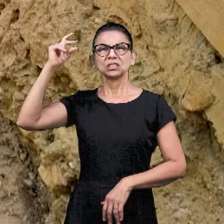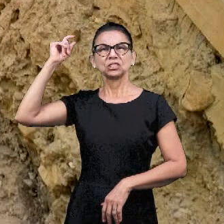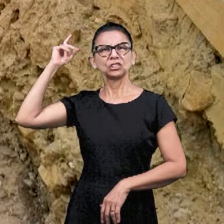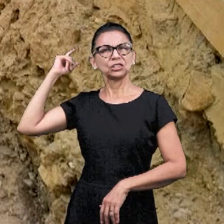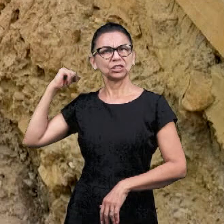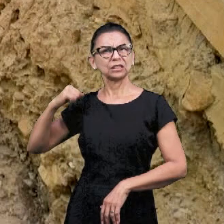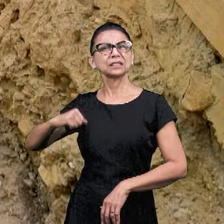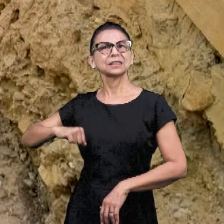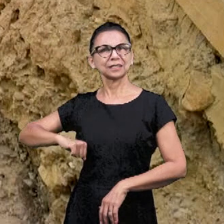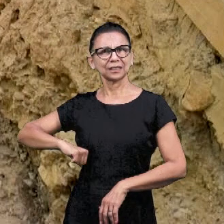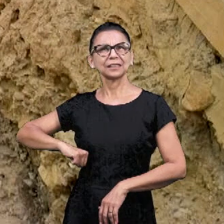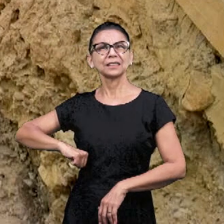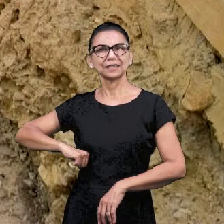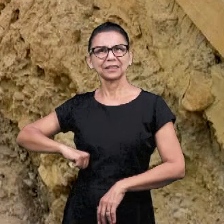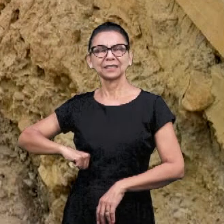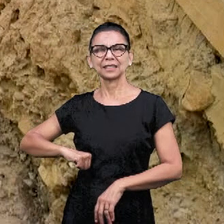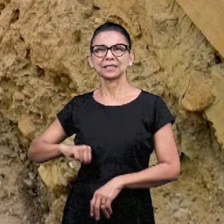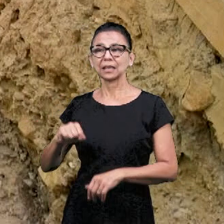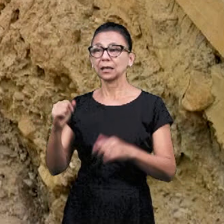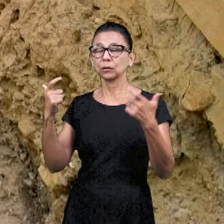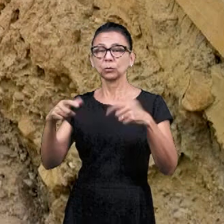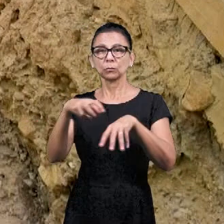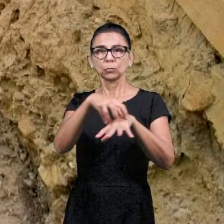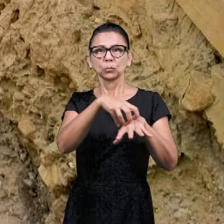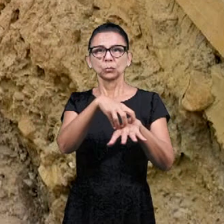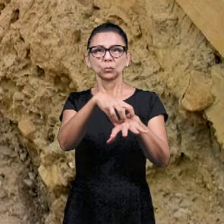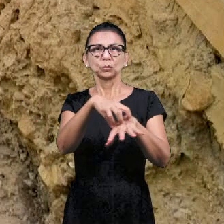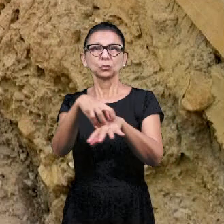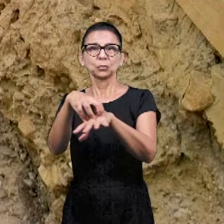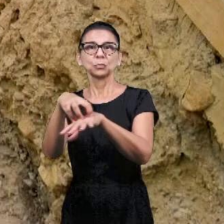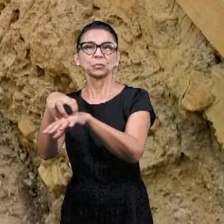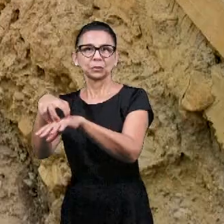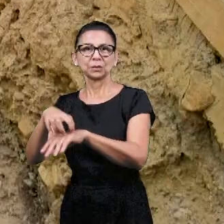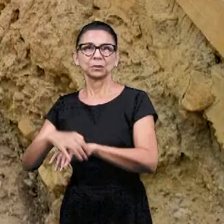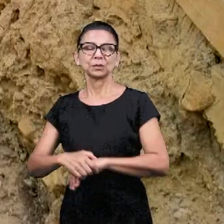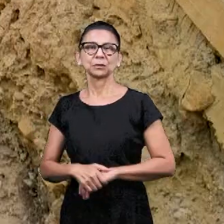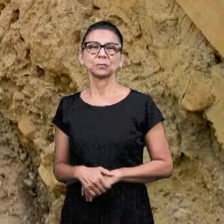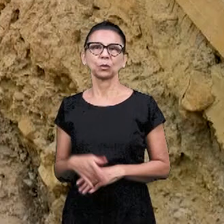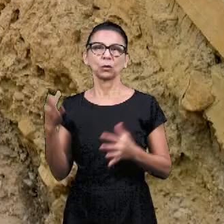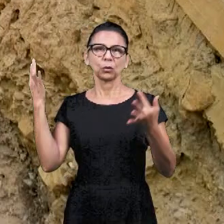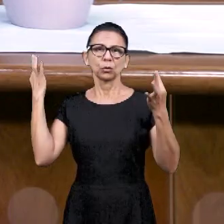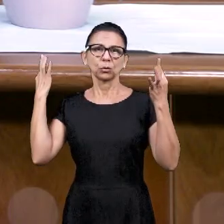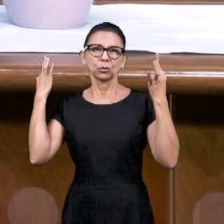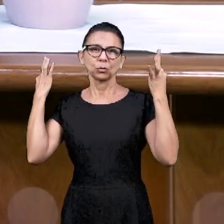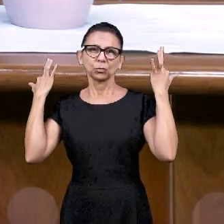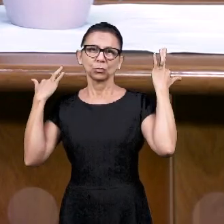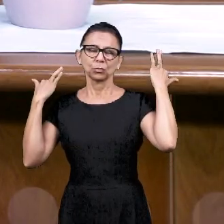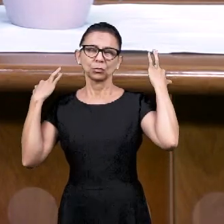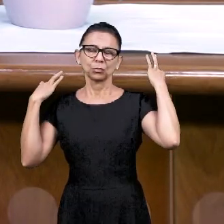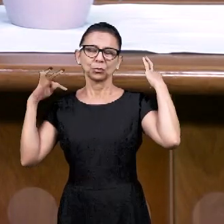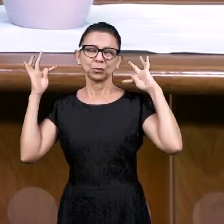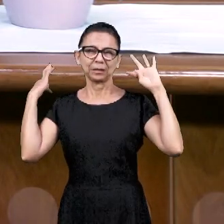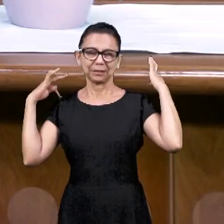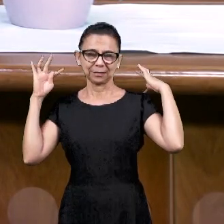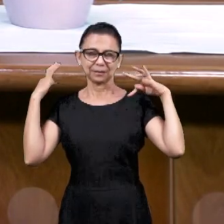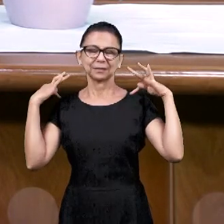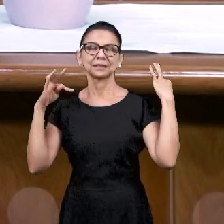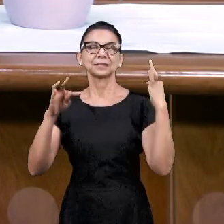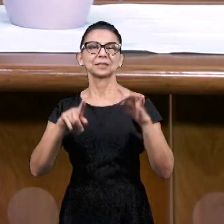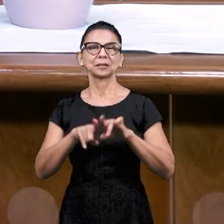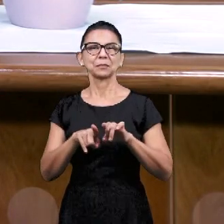niveau de la mer. On voit quelques ruines, donc des villes anciennes, enfin des endroits